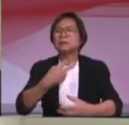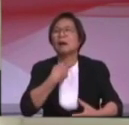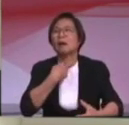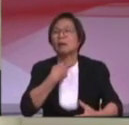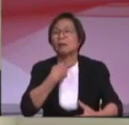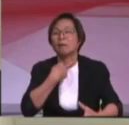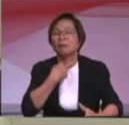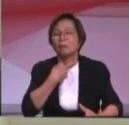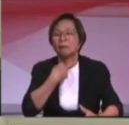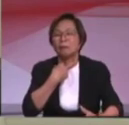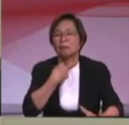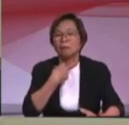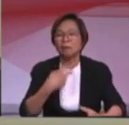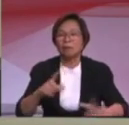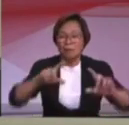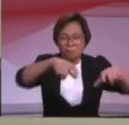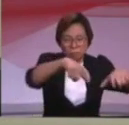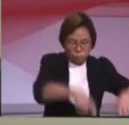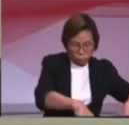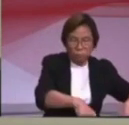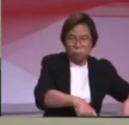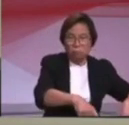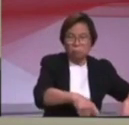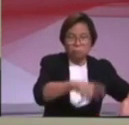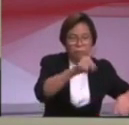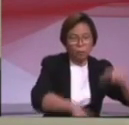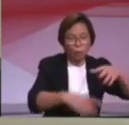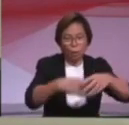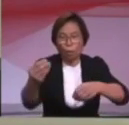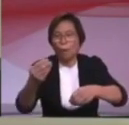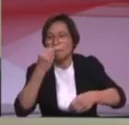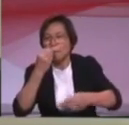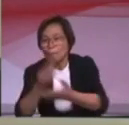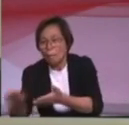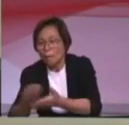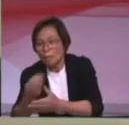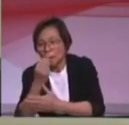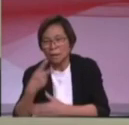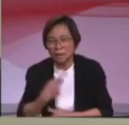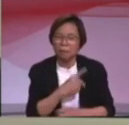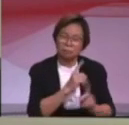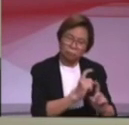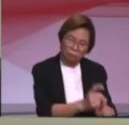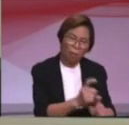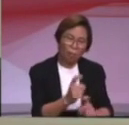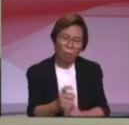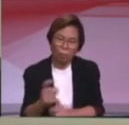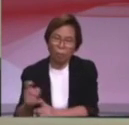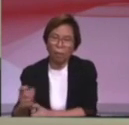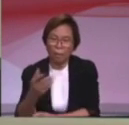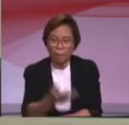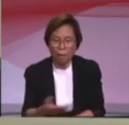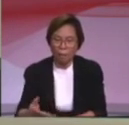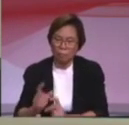dan kita lockdown mereka. Kita tak benarkan mereka keluar membeli makanan. Jadi kita juga agihkan